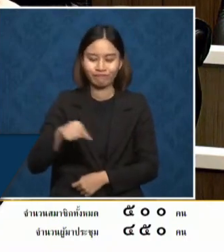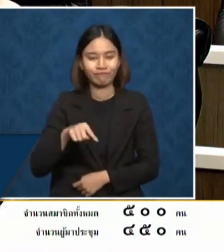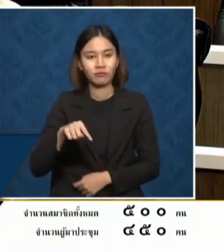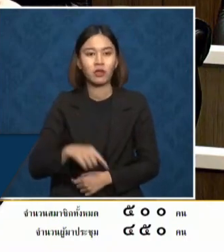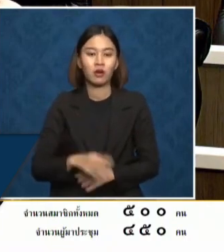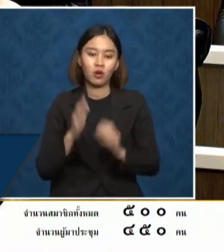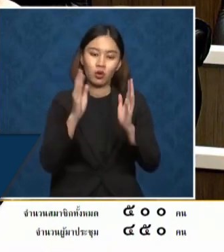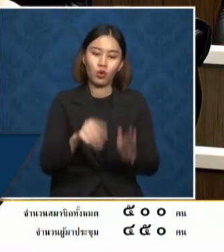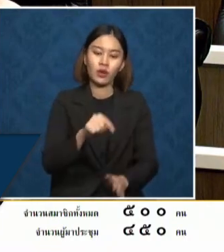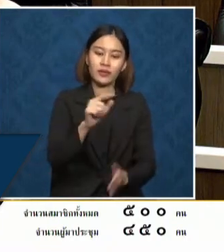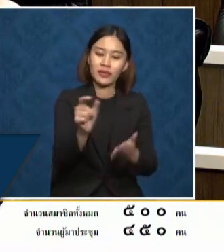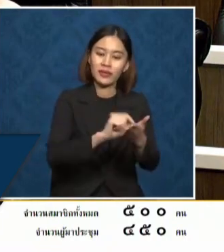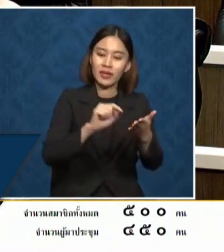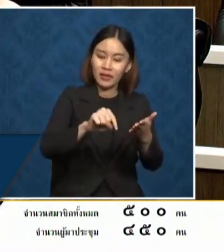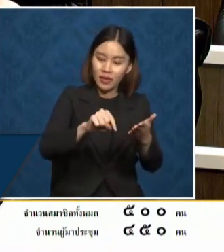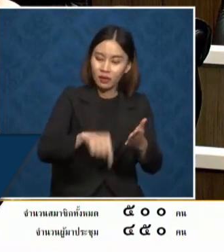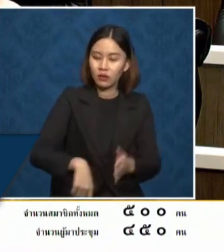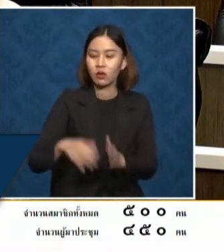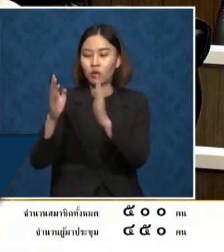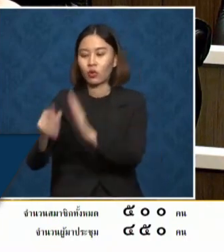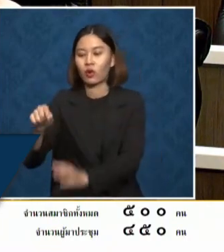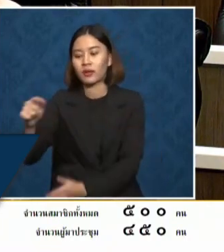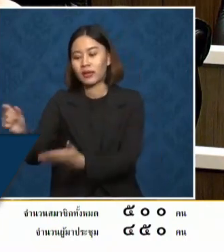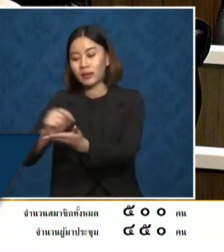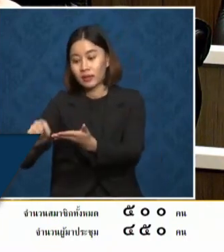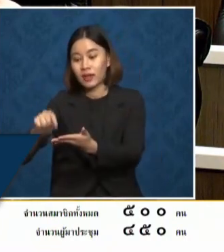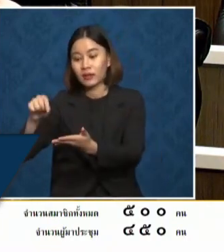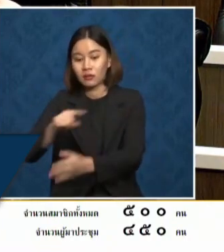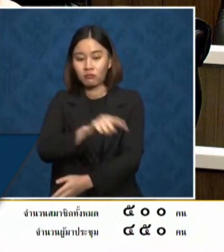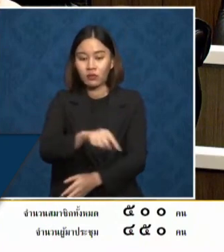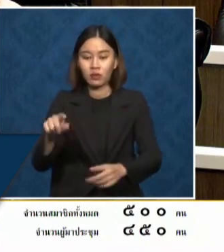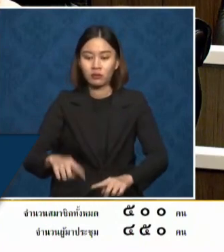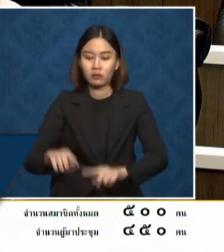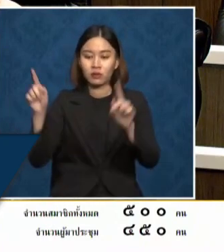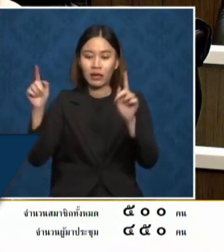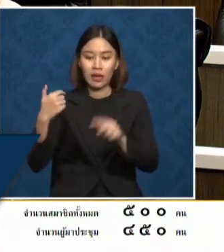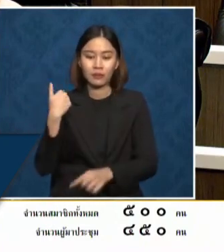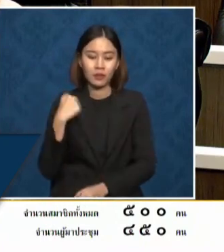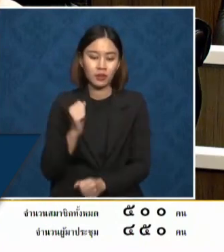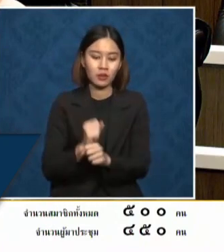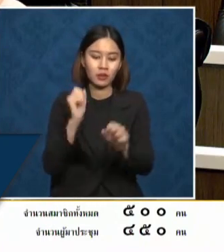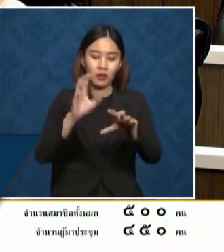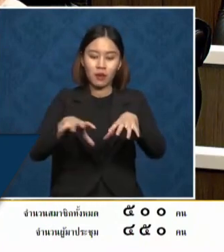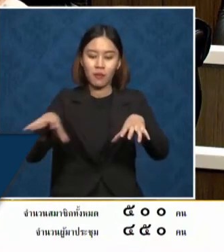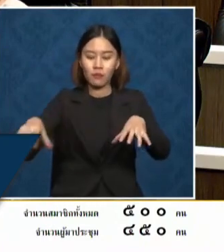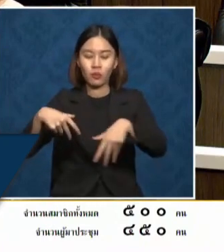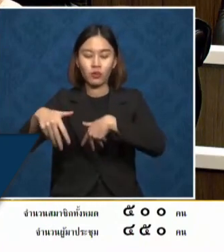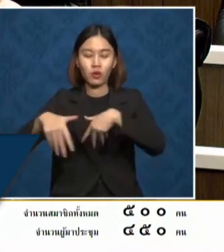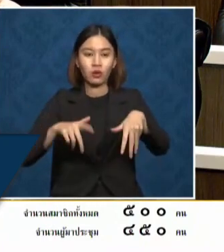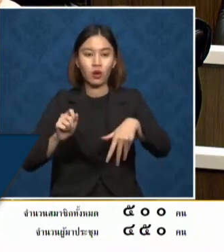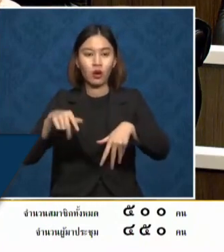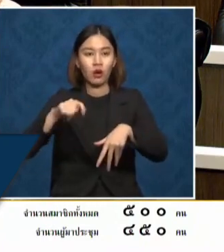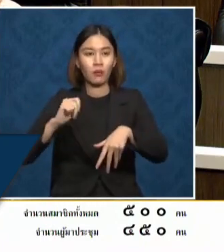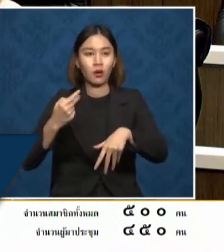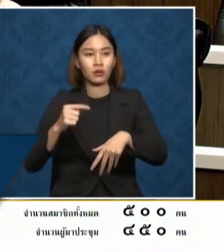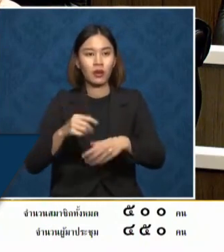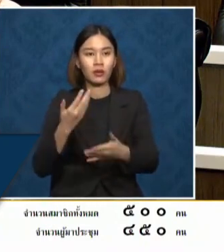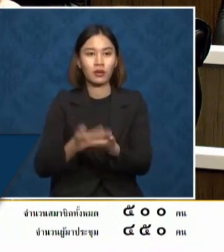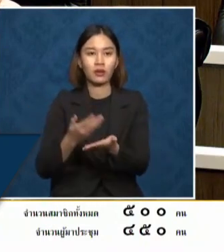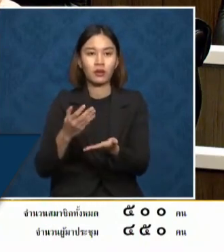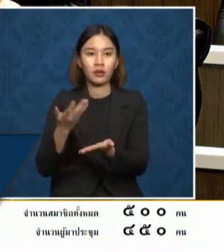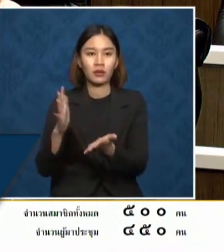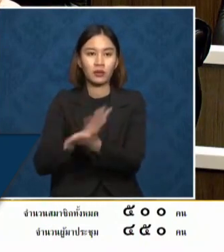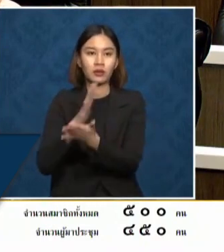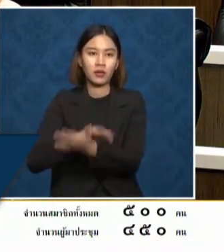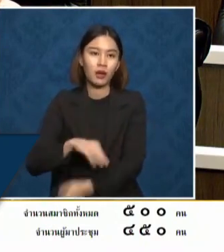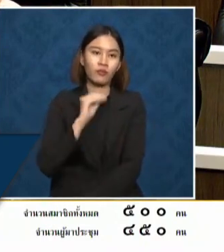หน้าที่คนหนึ่งก็ให้เขียนอีกอย่างนึงเจ้าหน้าที่คนหนึ่งก็ให้เขียนอีกอย่างหนึทำให้หน่วยงานของท้องถิ่นน่ะค่ะต้องตีเอกสารกลับไป